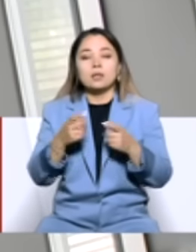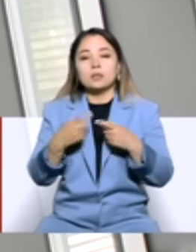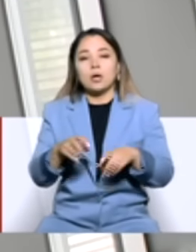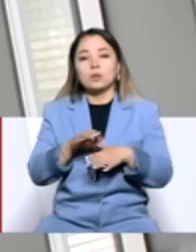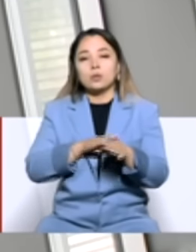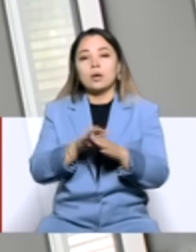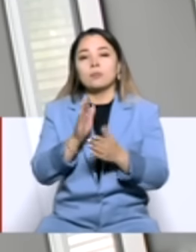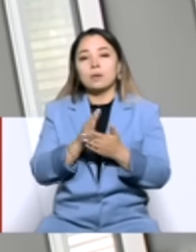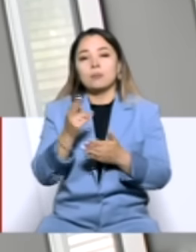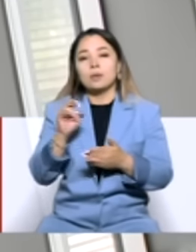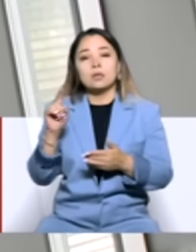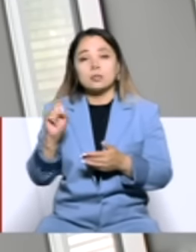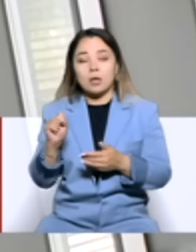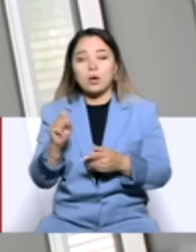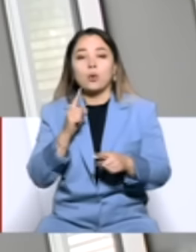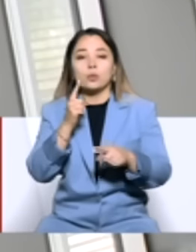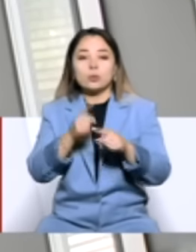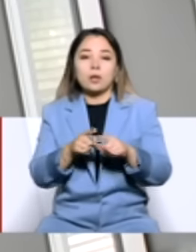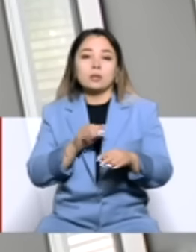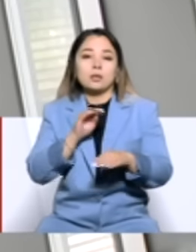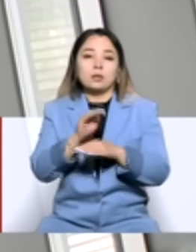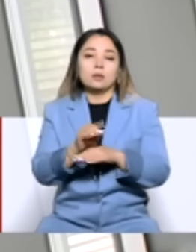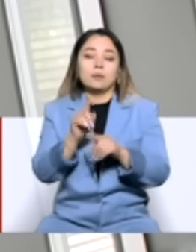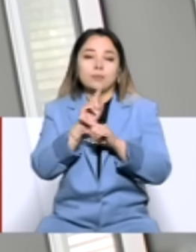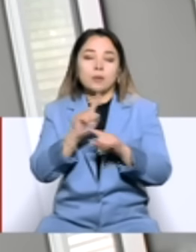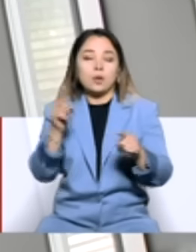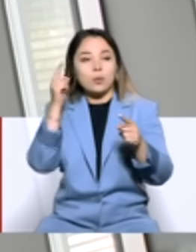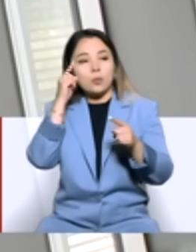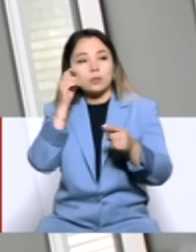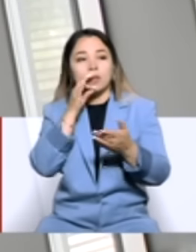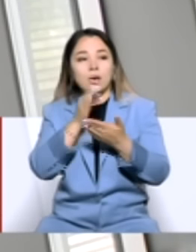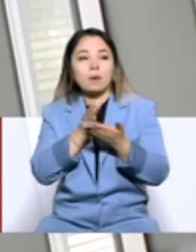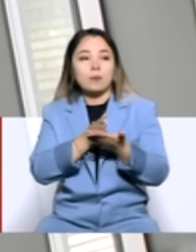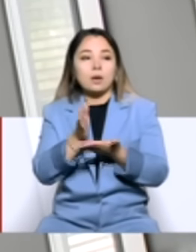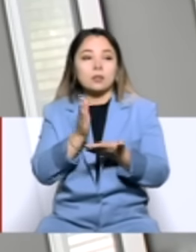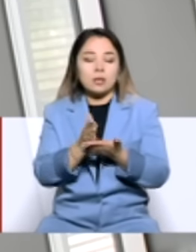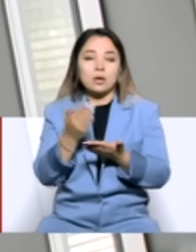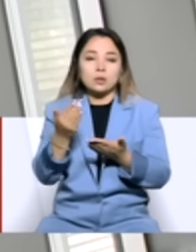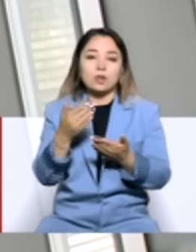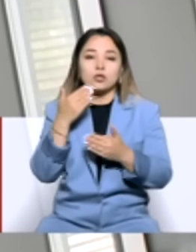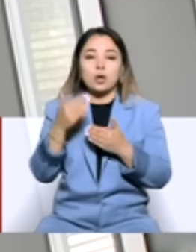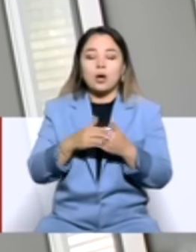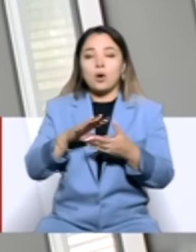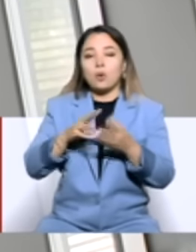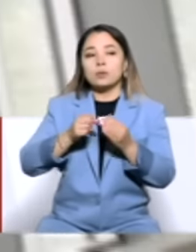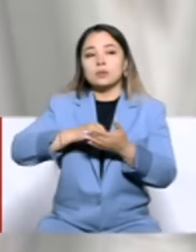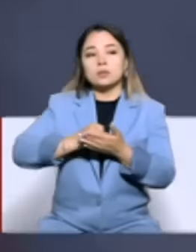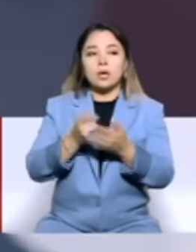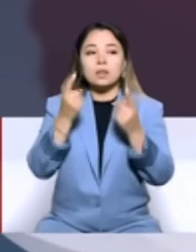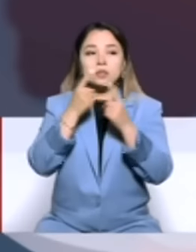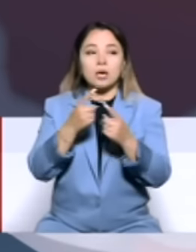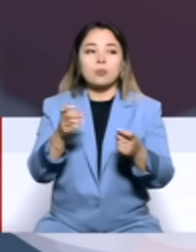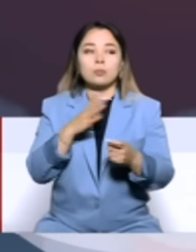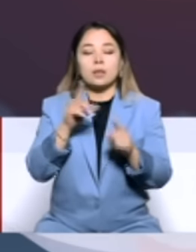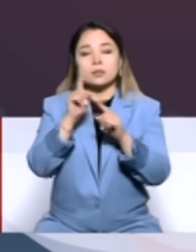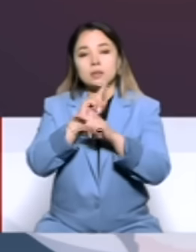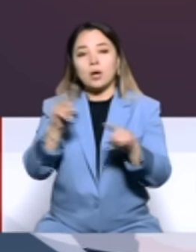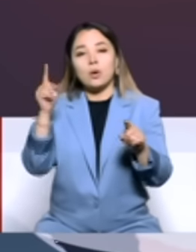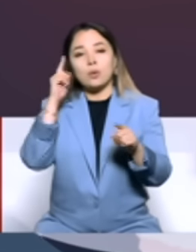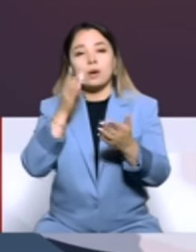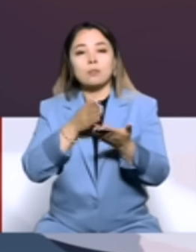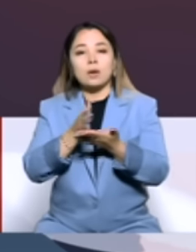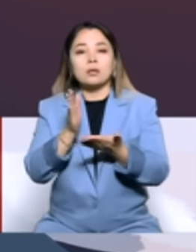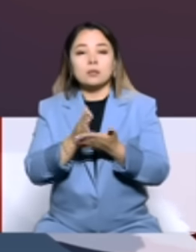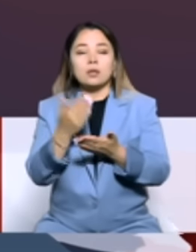тапсырады. Соңғы ПИЗА-да қосымша дисциплина креативті ойлау дағдысы болды. Жақында соның қорытындысы жарияланған. Креативті ойлау